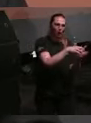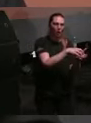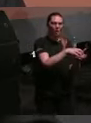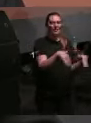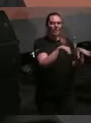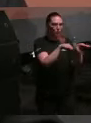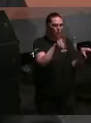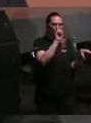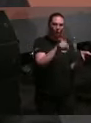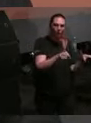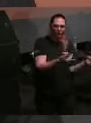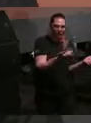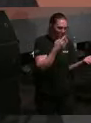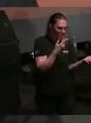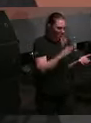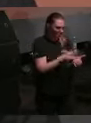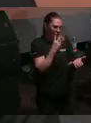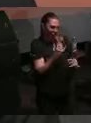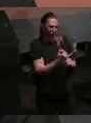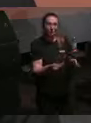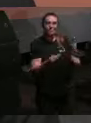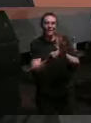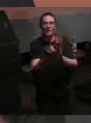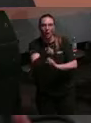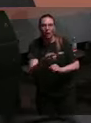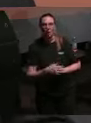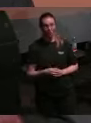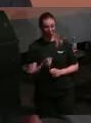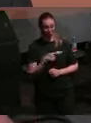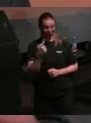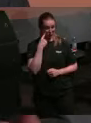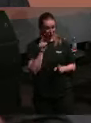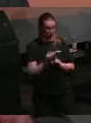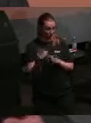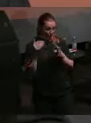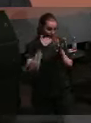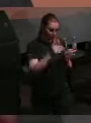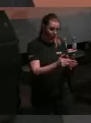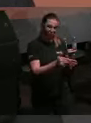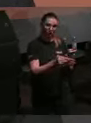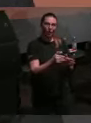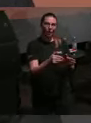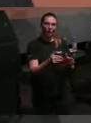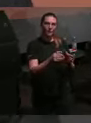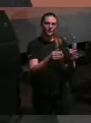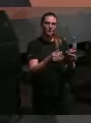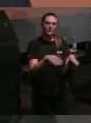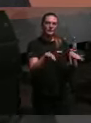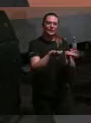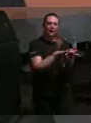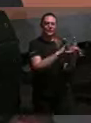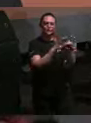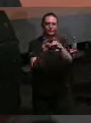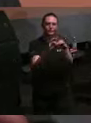kan bidra med I den prosessen. Og vi tror at et sånt type tilnærming, der en får tettere koblinger mellom det